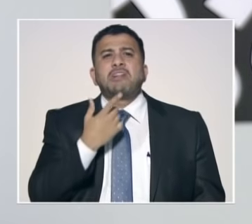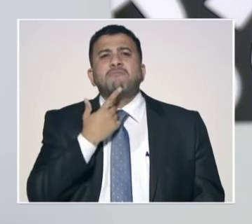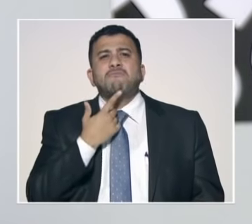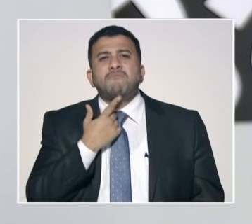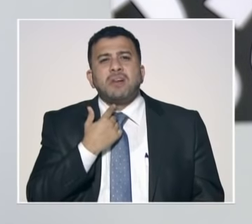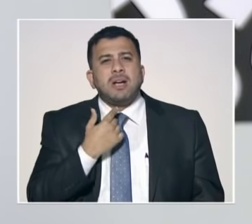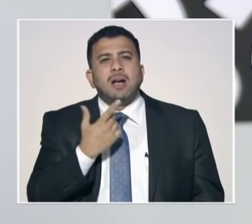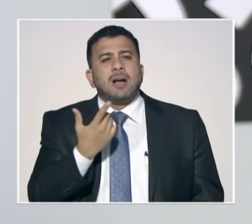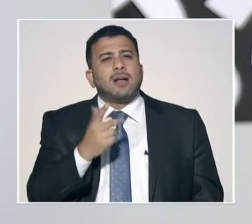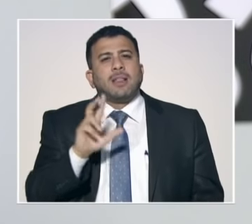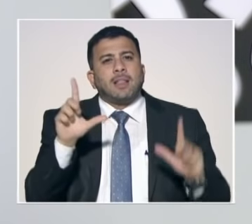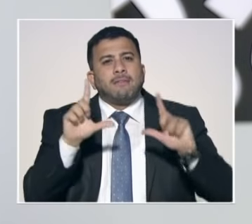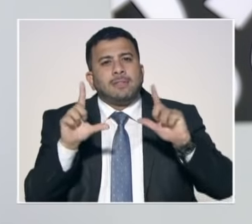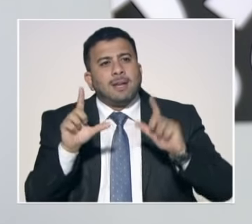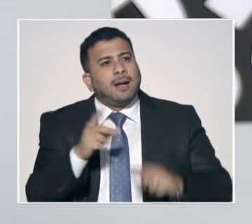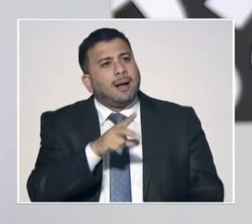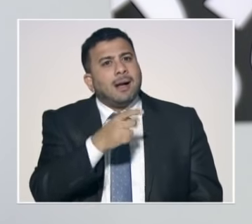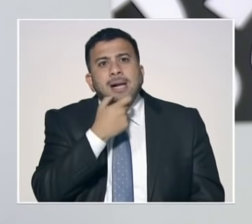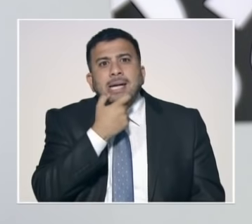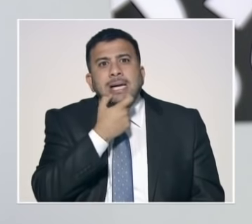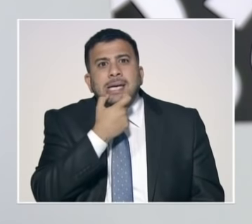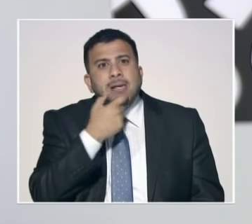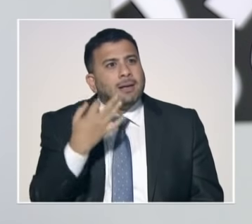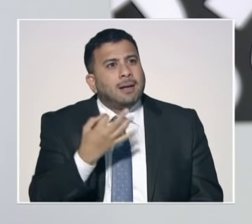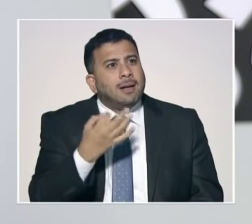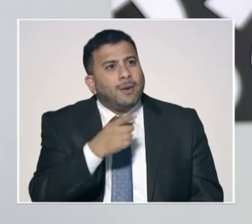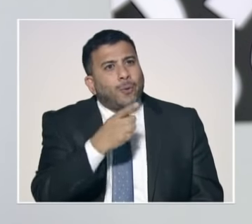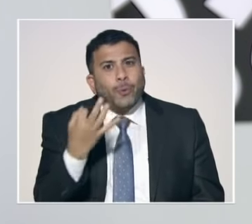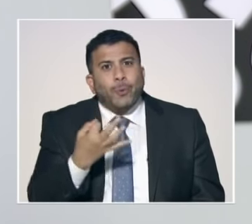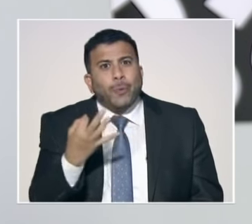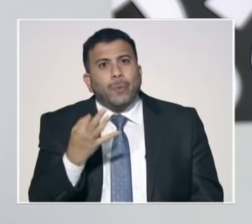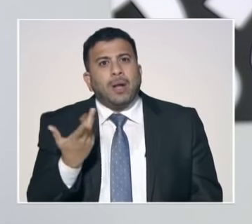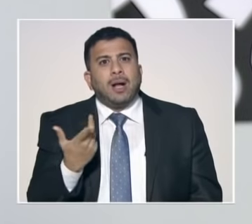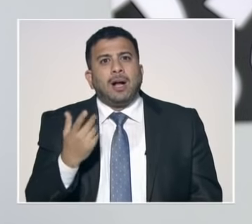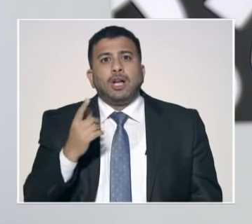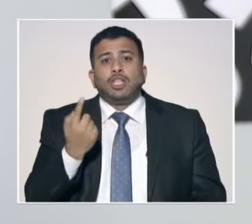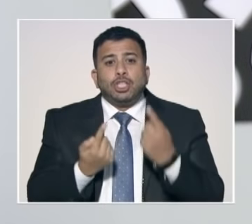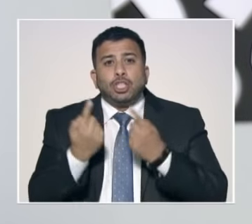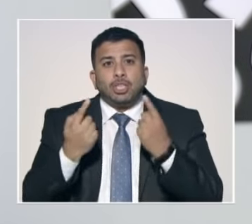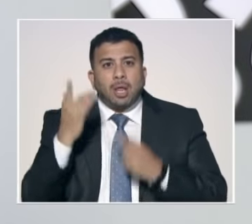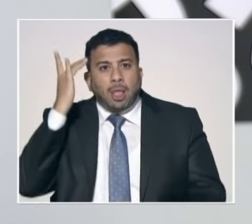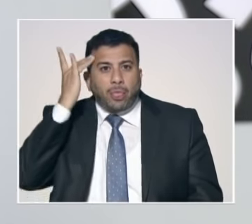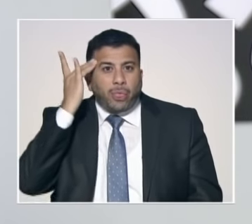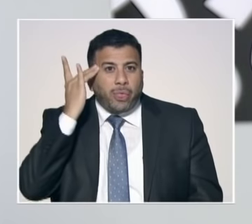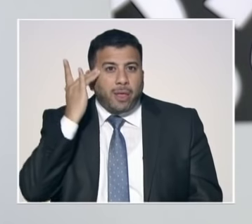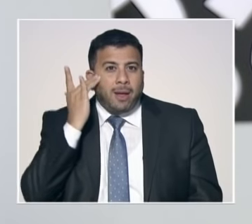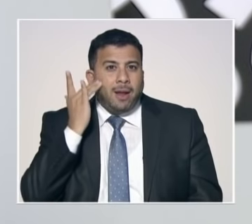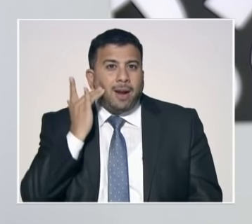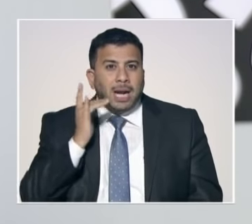شيطانه غلبه مثلا أو يعني أمر آخر، فقال ولذلك قال